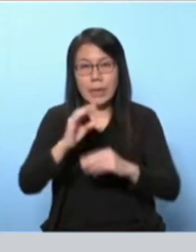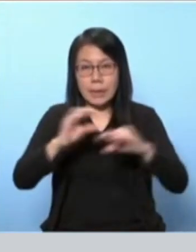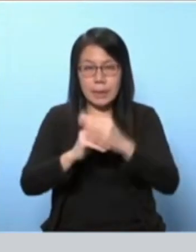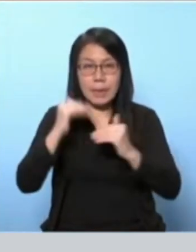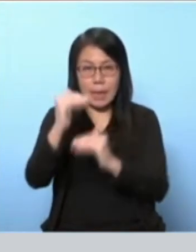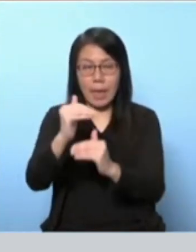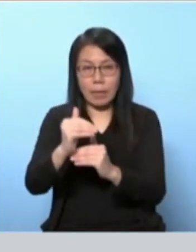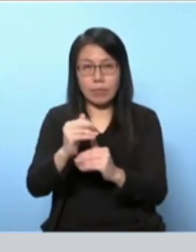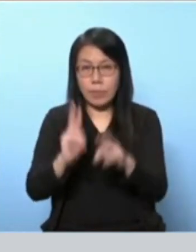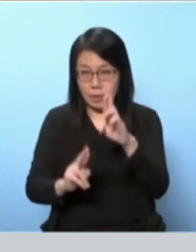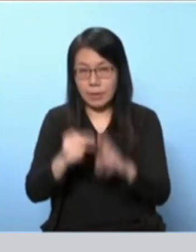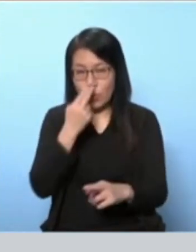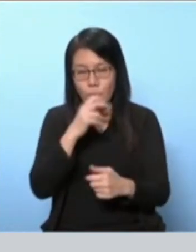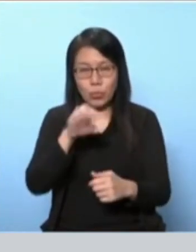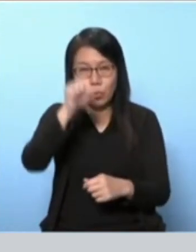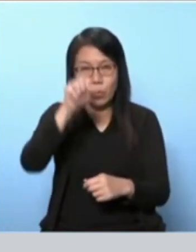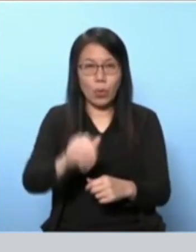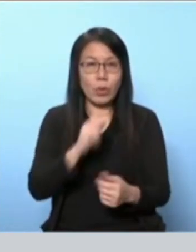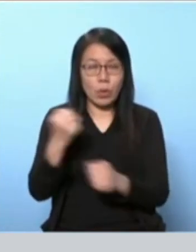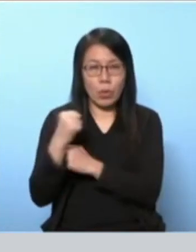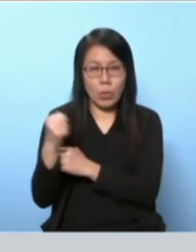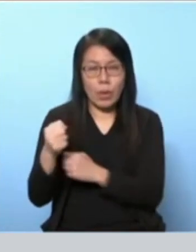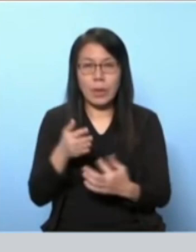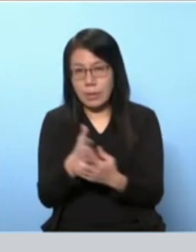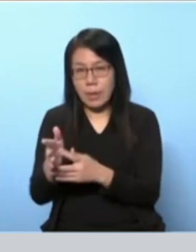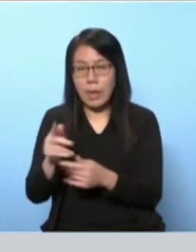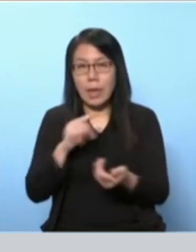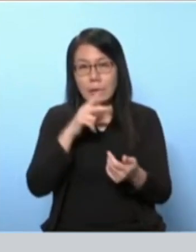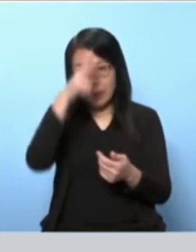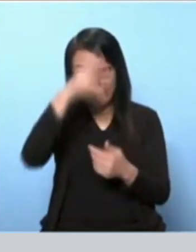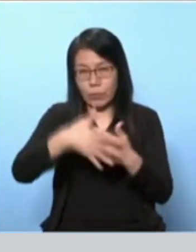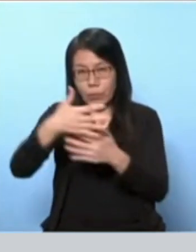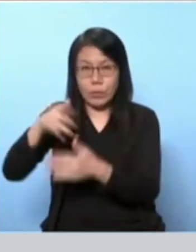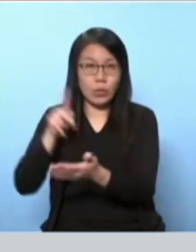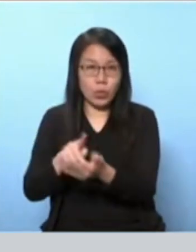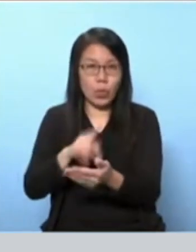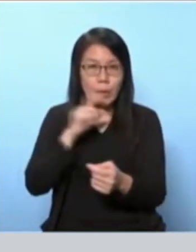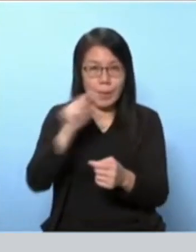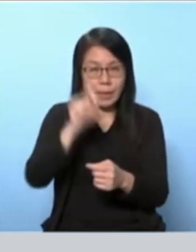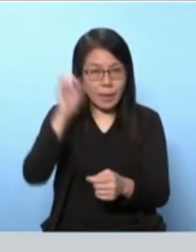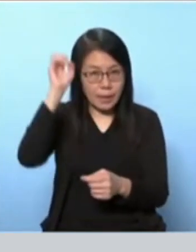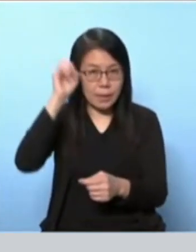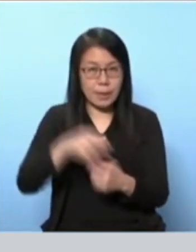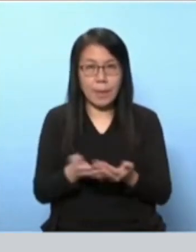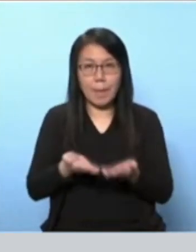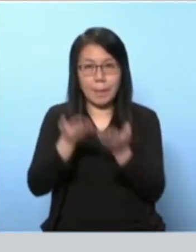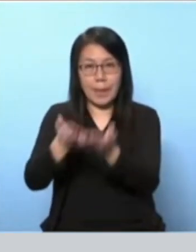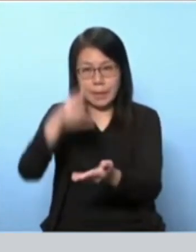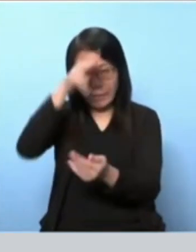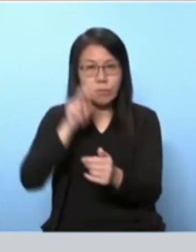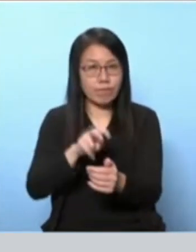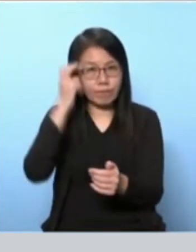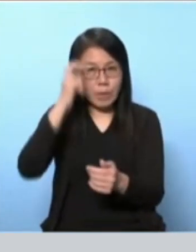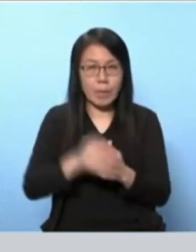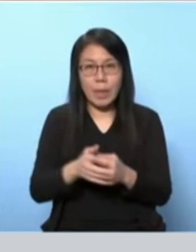善用城市空間，以及咧積極推出政府物業出租三個比較微觀方面嘅一啲意見咧，係俾政府參考